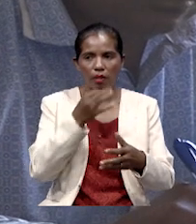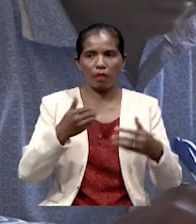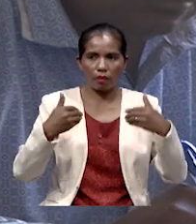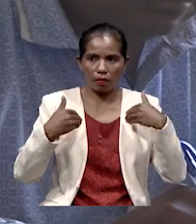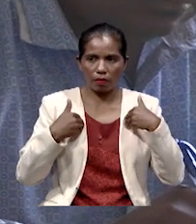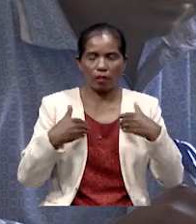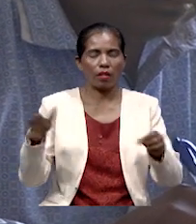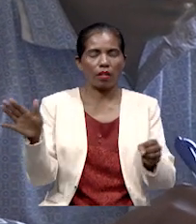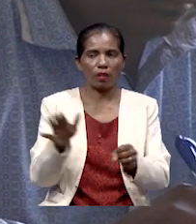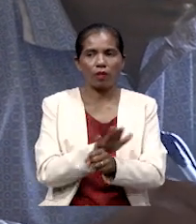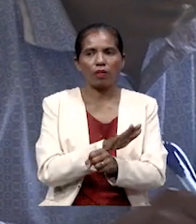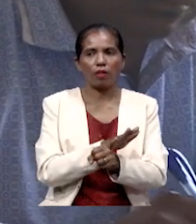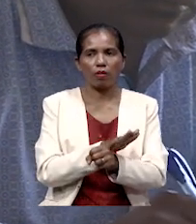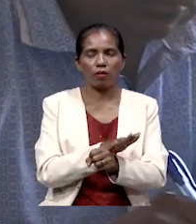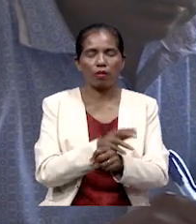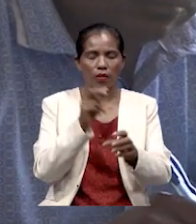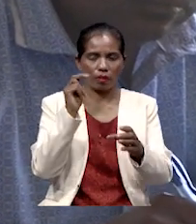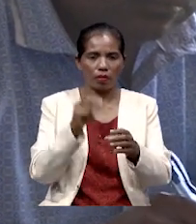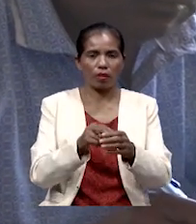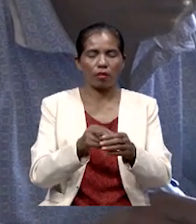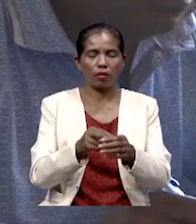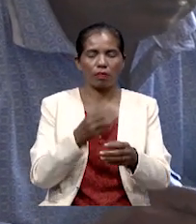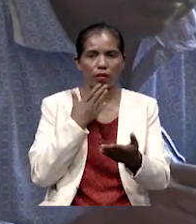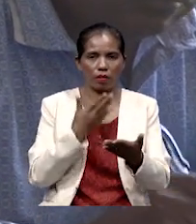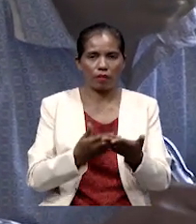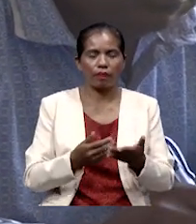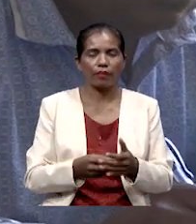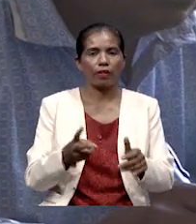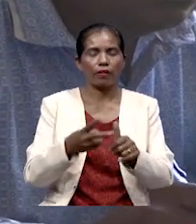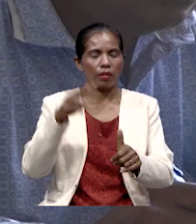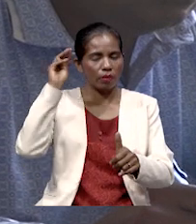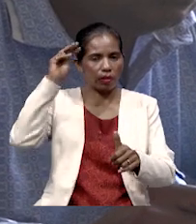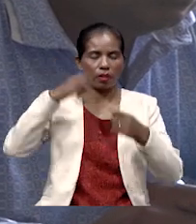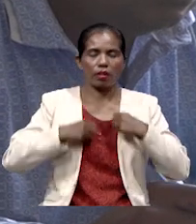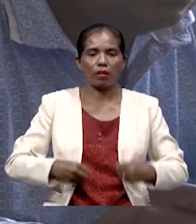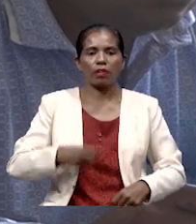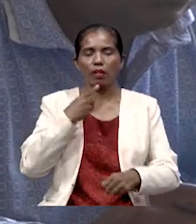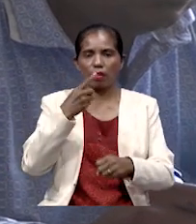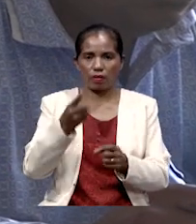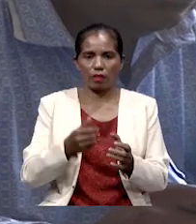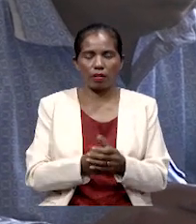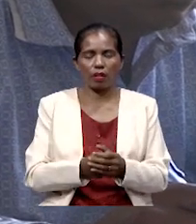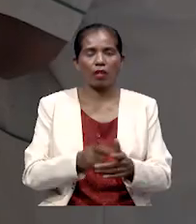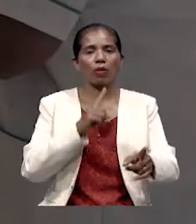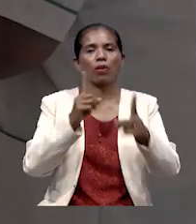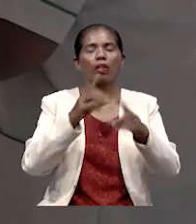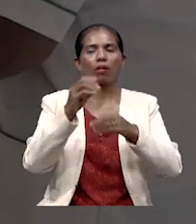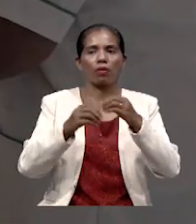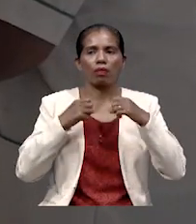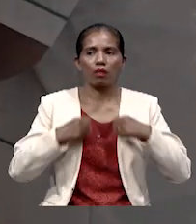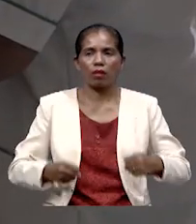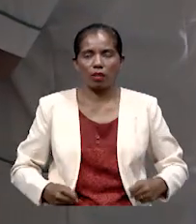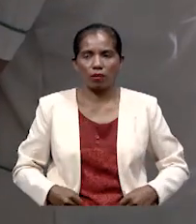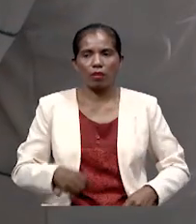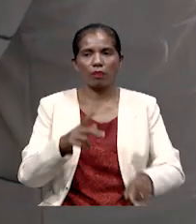ma come ho nutrição ne ve as Vice-ministro Saúde Nemos HTT, colia com a saúde